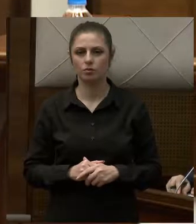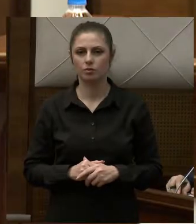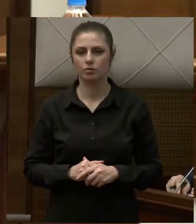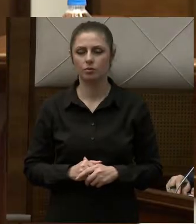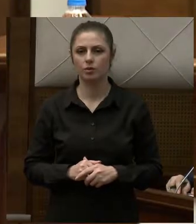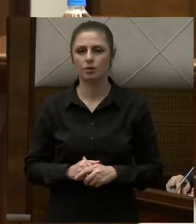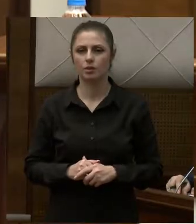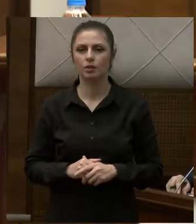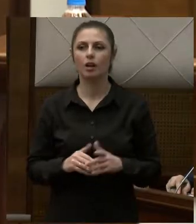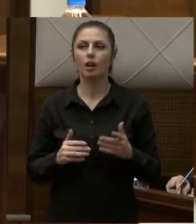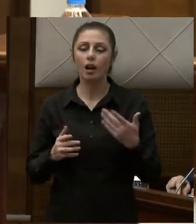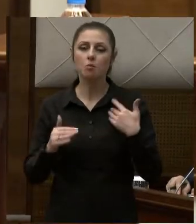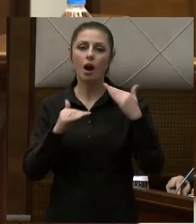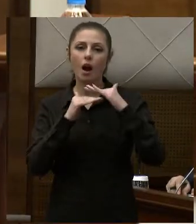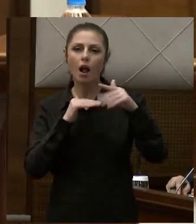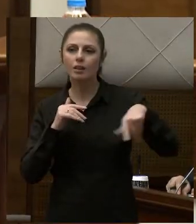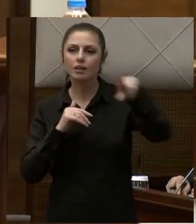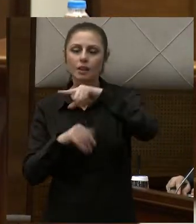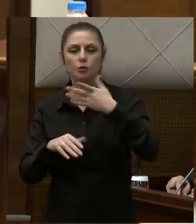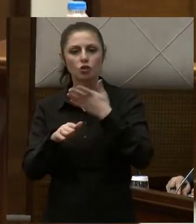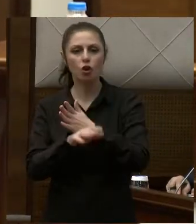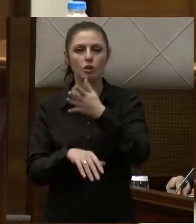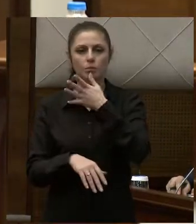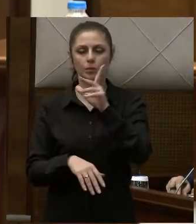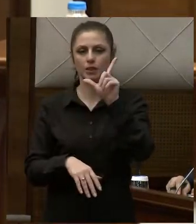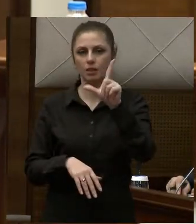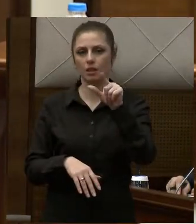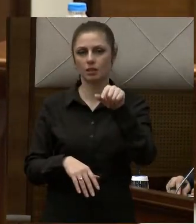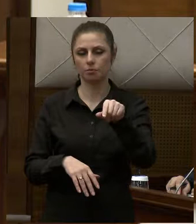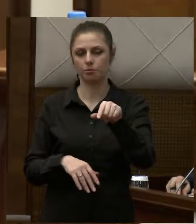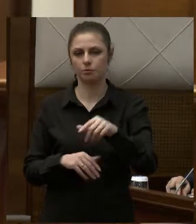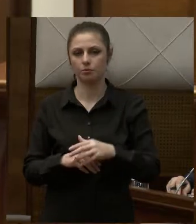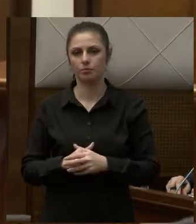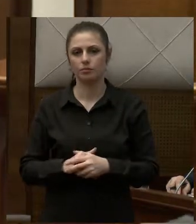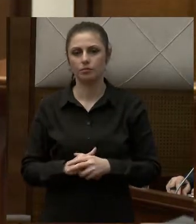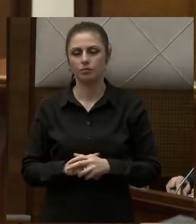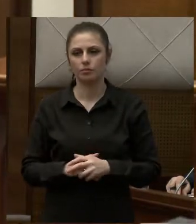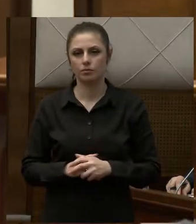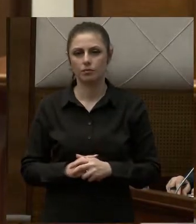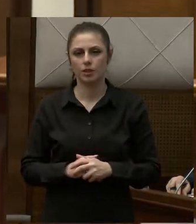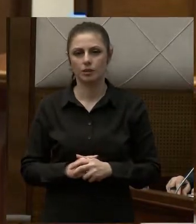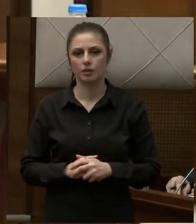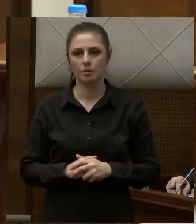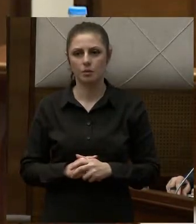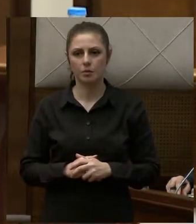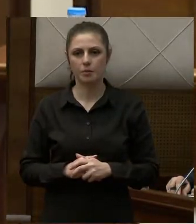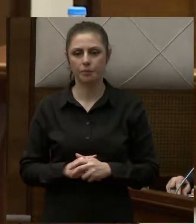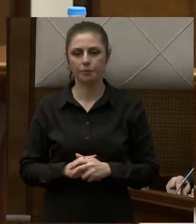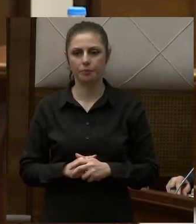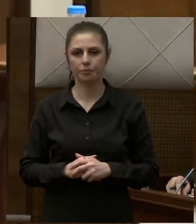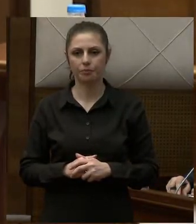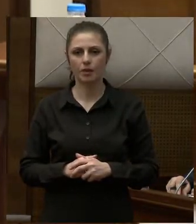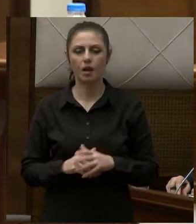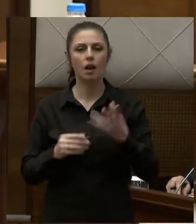üyesiyiz. Ama halkımıza gerçekleri anlatmamız lazım. Pınartepe planları 5 senedir Arap saçına.